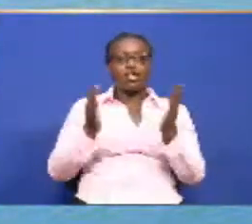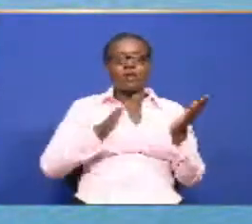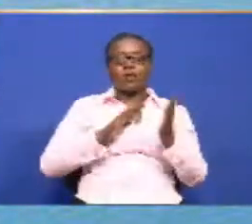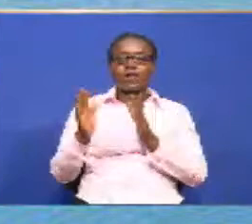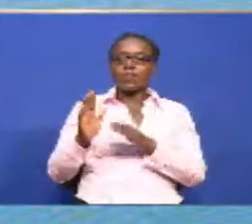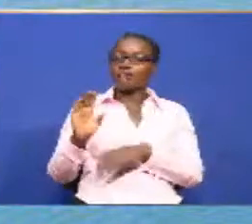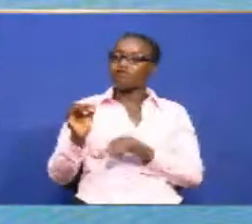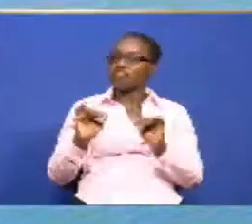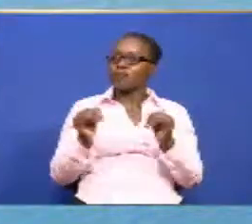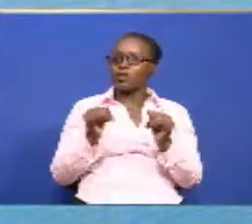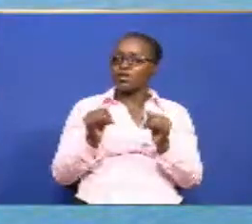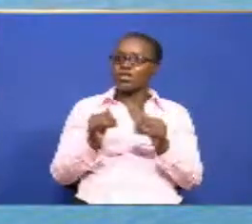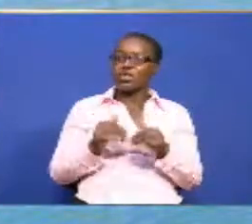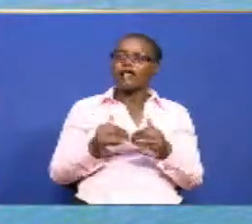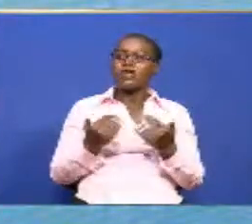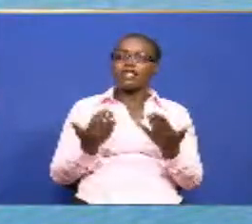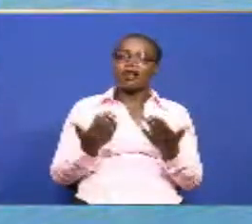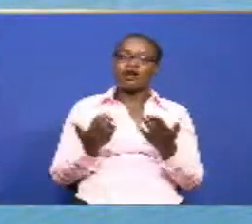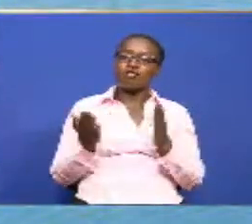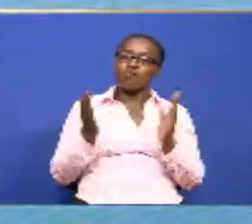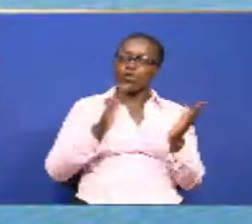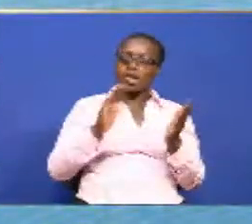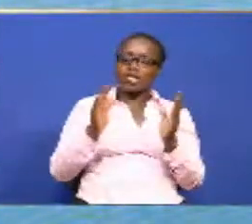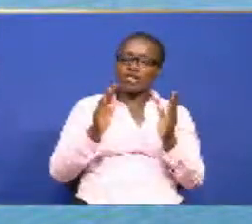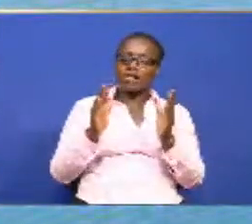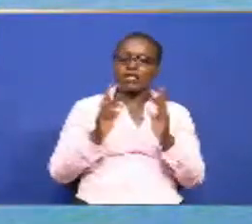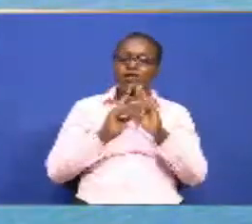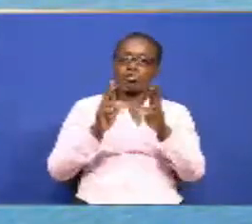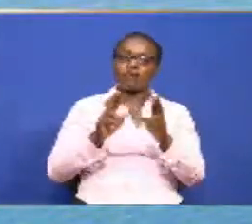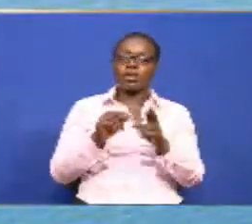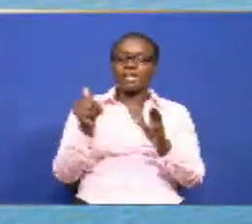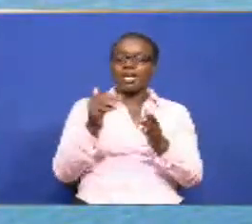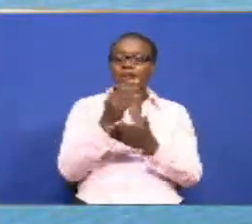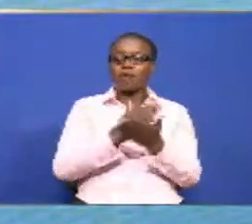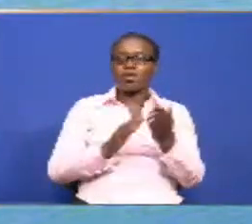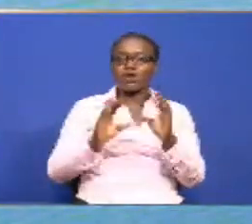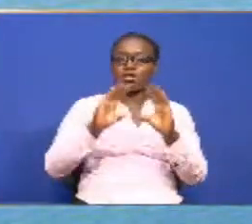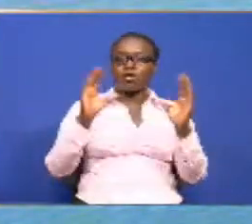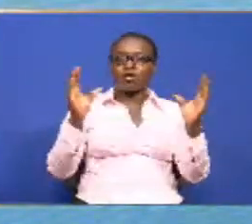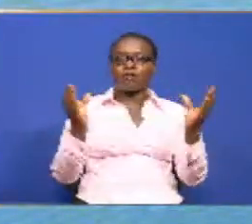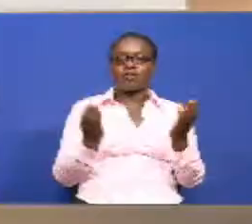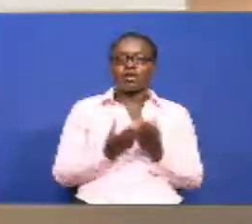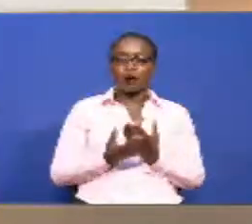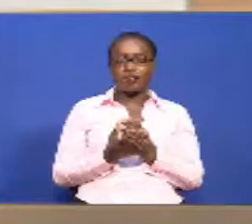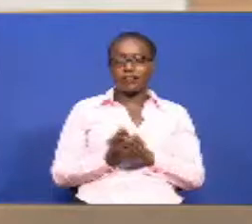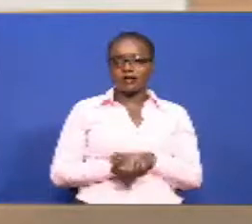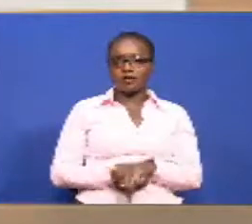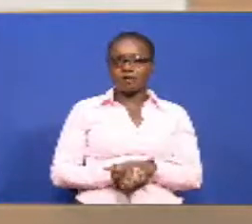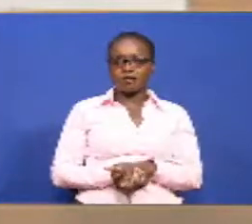kwa leo. Unaofuata sasa ni hali ya hewa kutoka maeneo mengine ulimwenguni. Alamsiki.